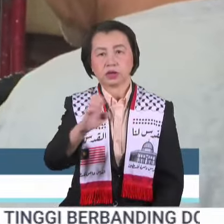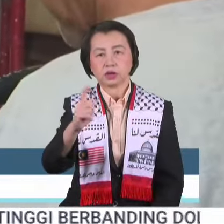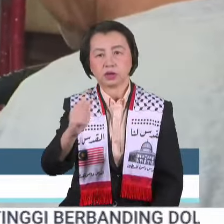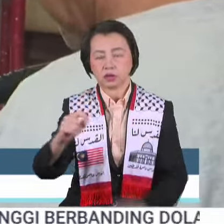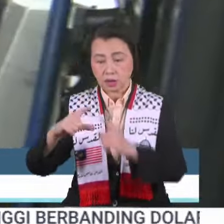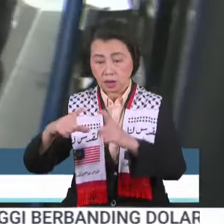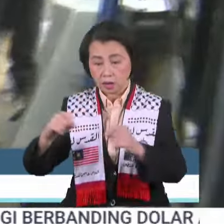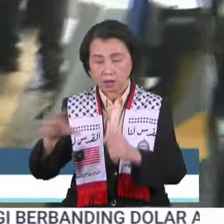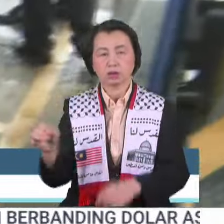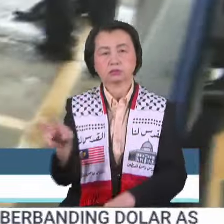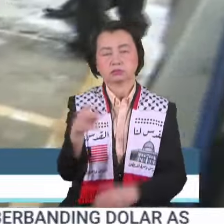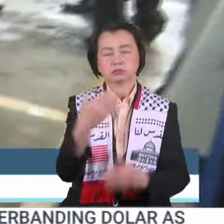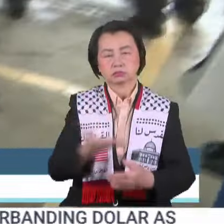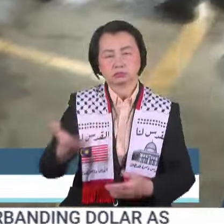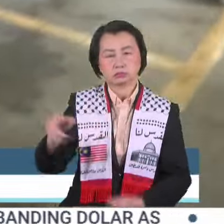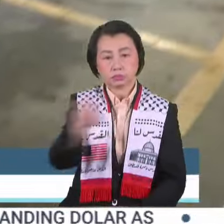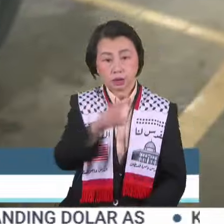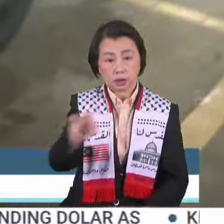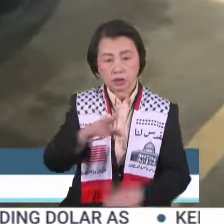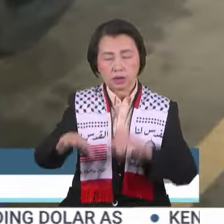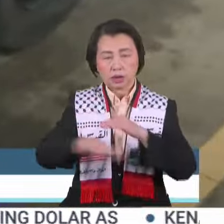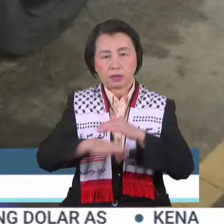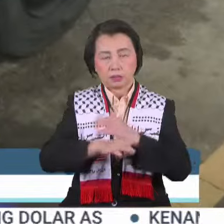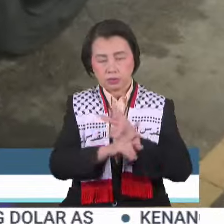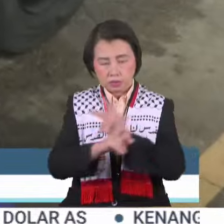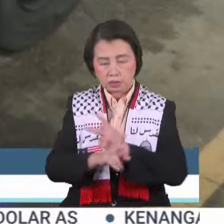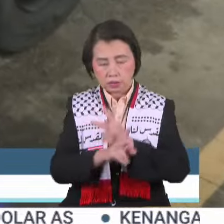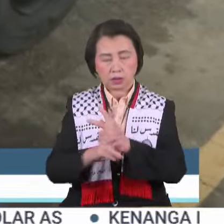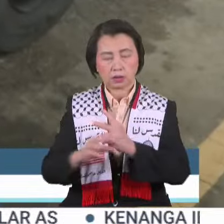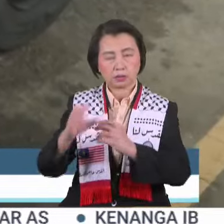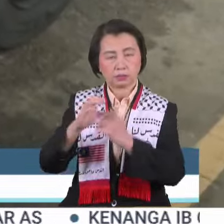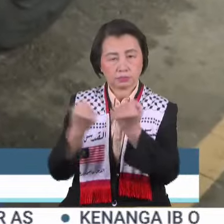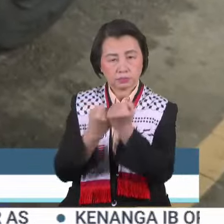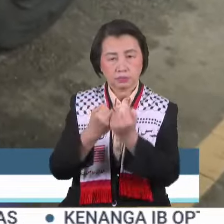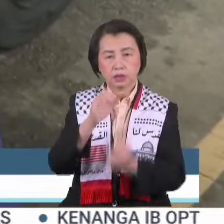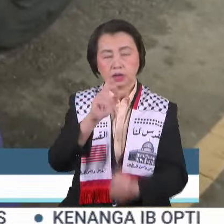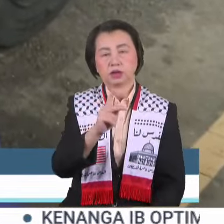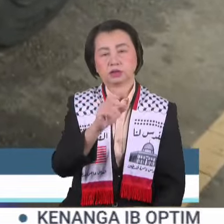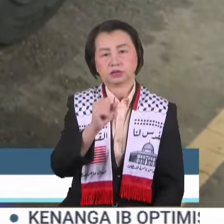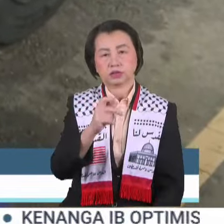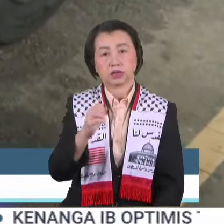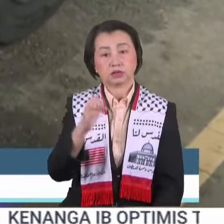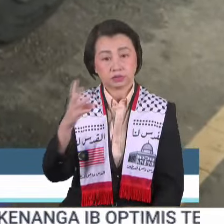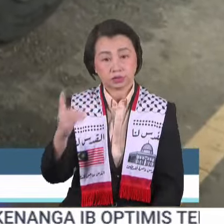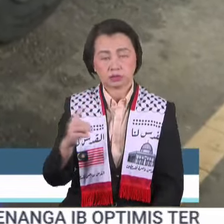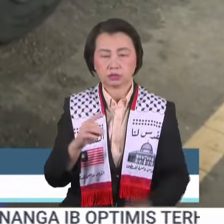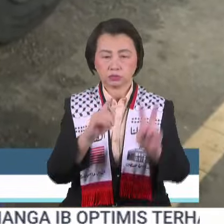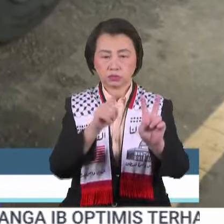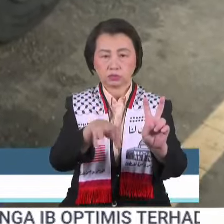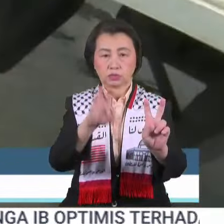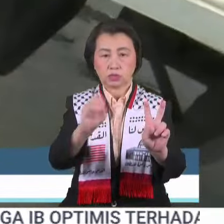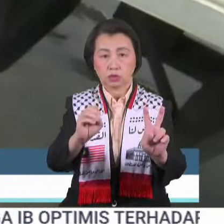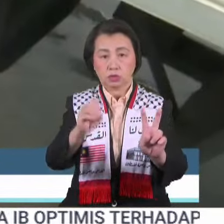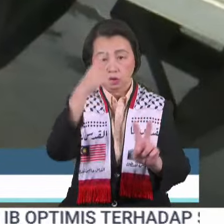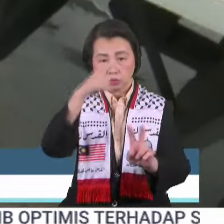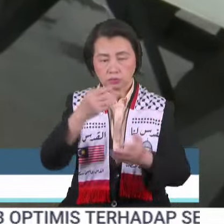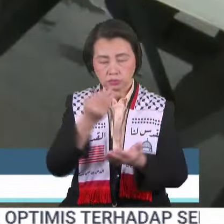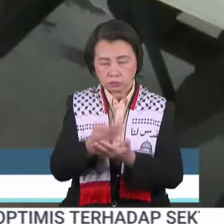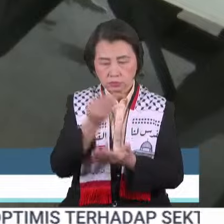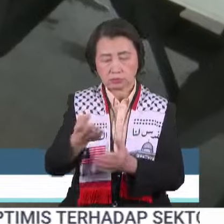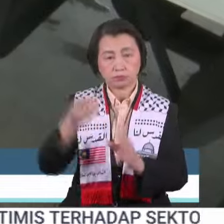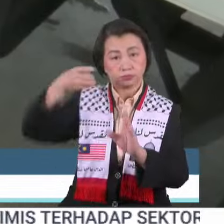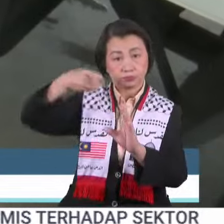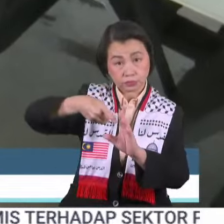mengangkut barang di bawah Sistem Kawalan Subsidi Diesel SKSD 2.0 bagi pembelian